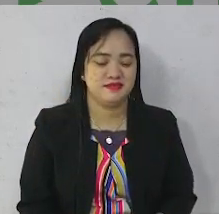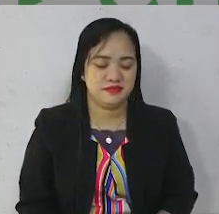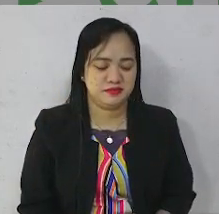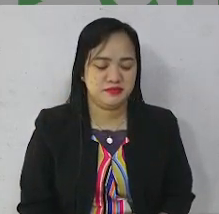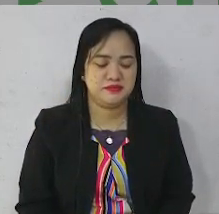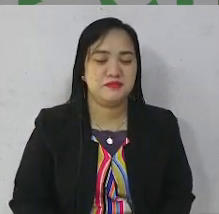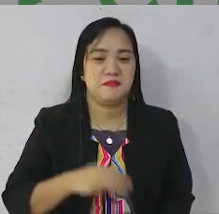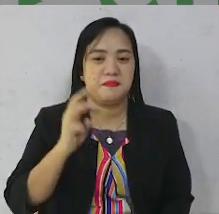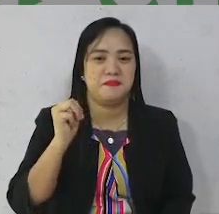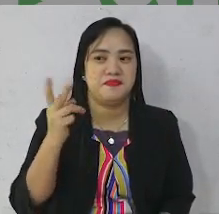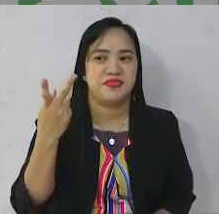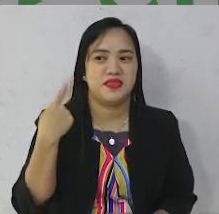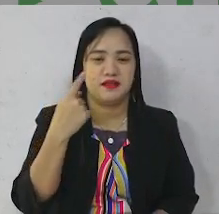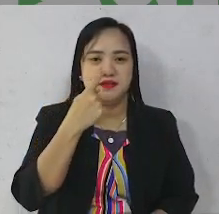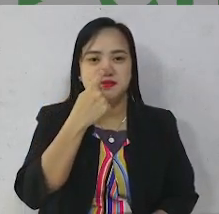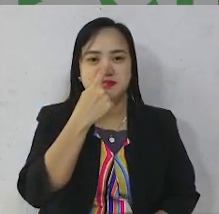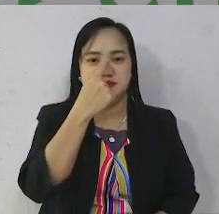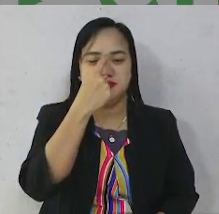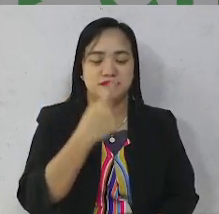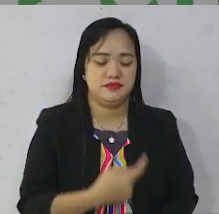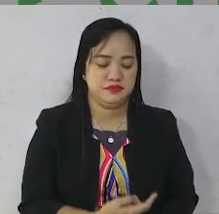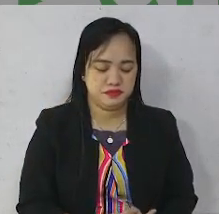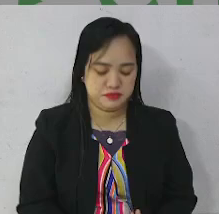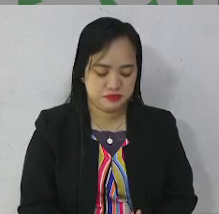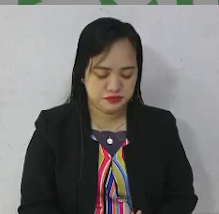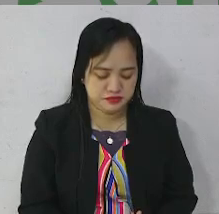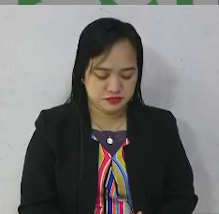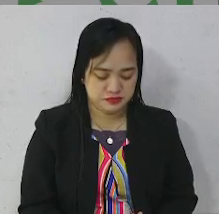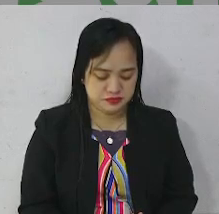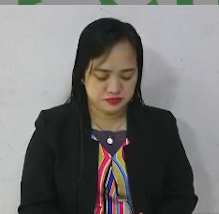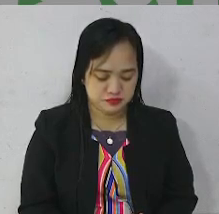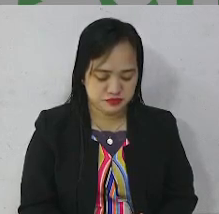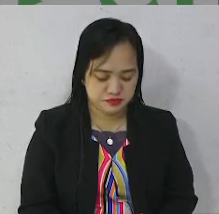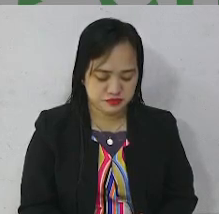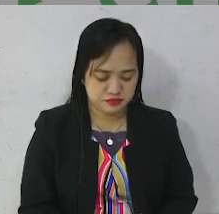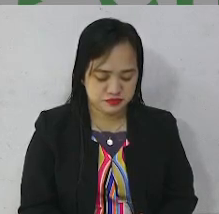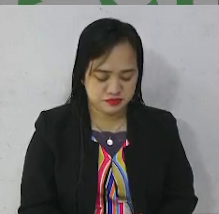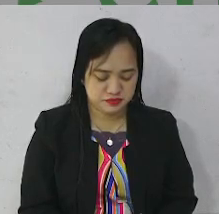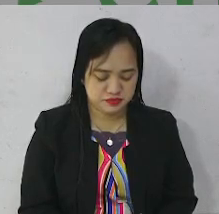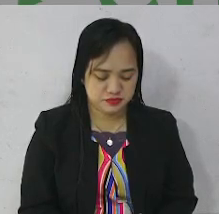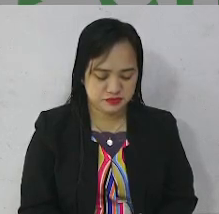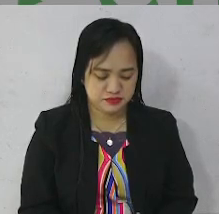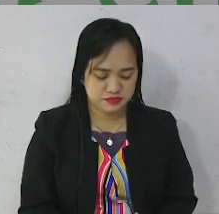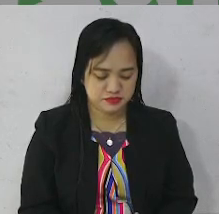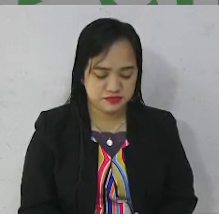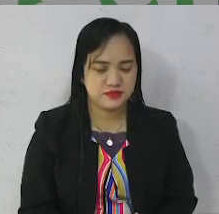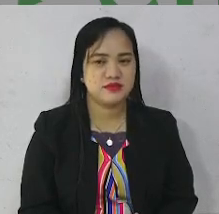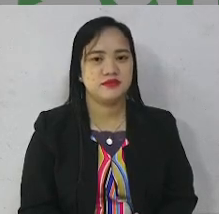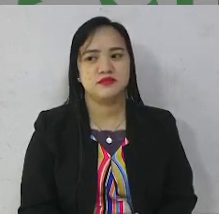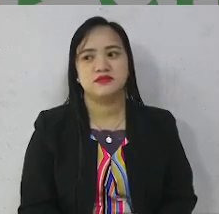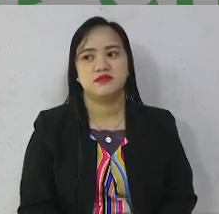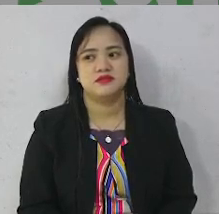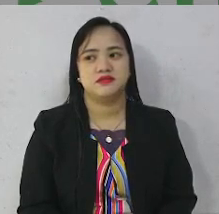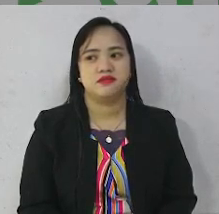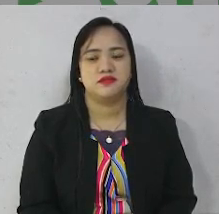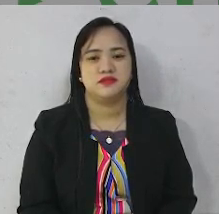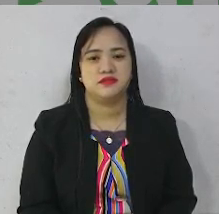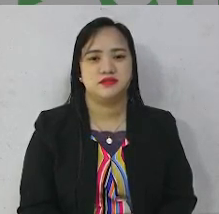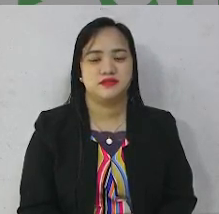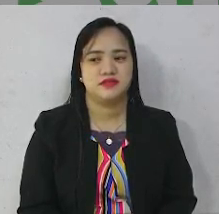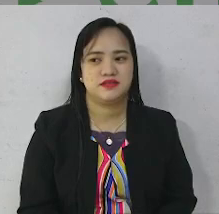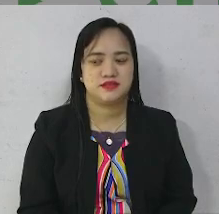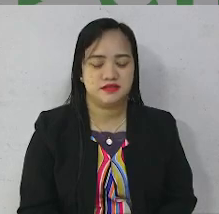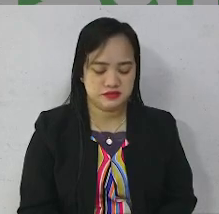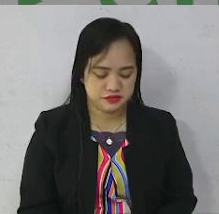matangos ang ilong ni ah father Alex Oo may build talaga yan yung ganyan Oo